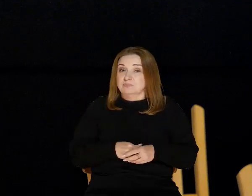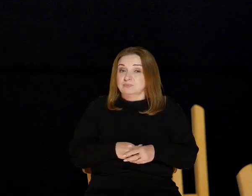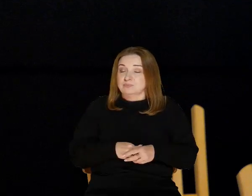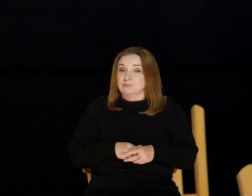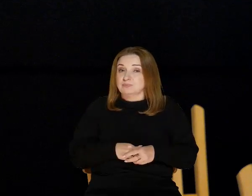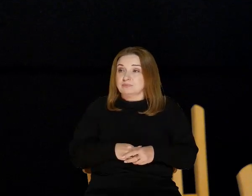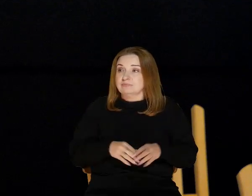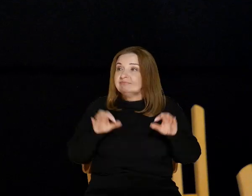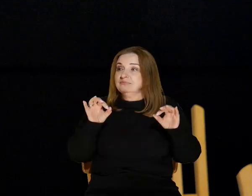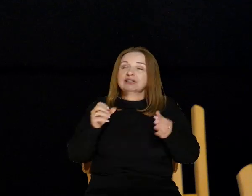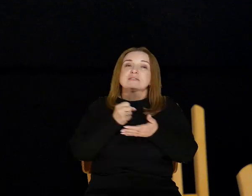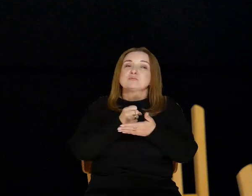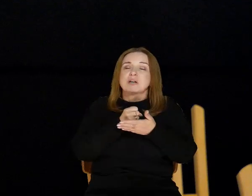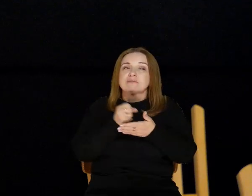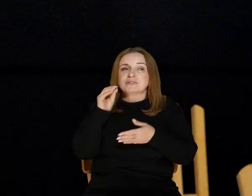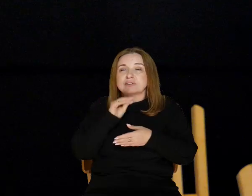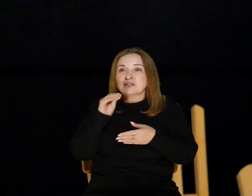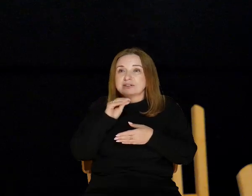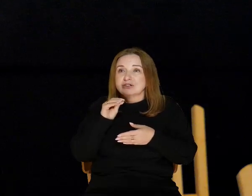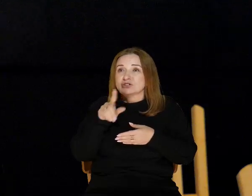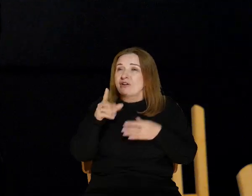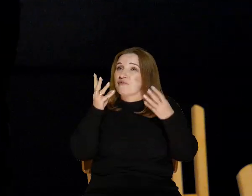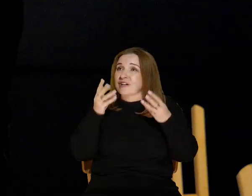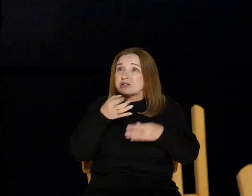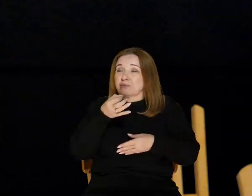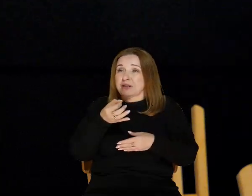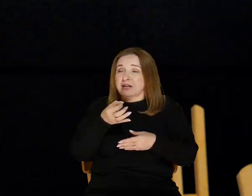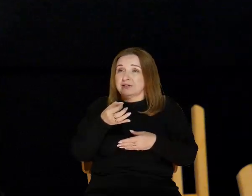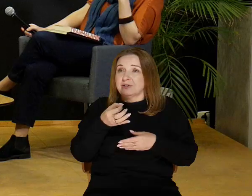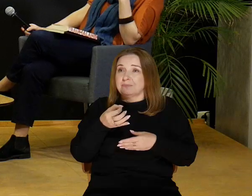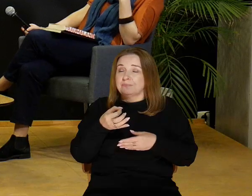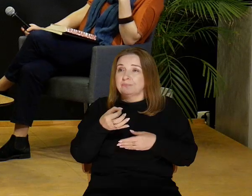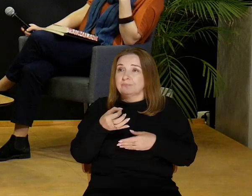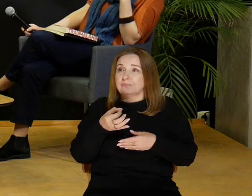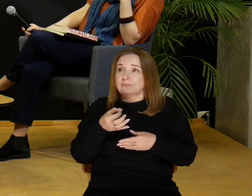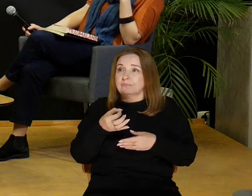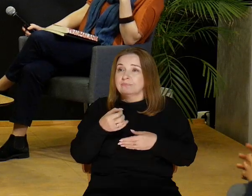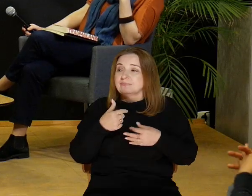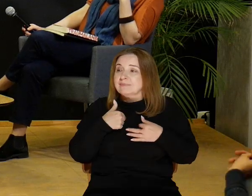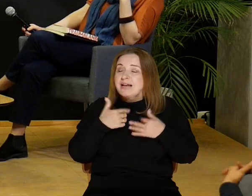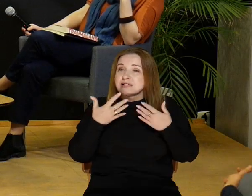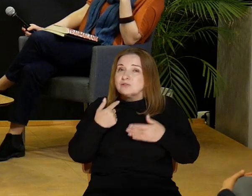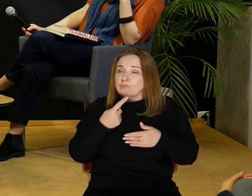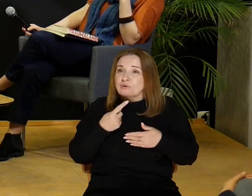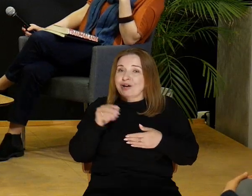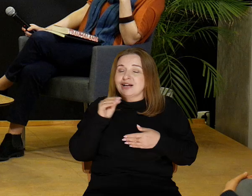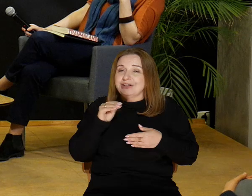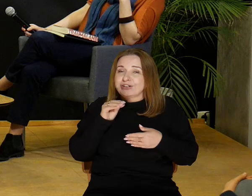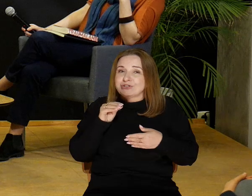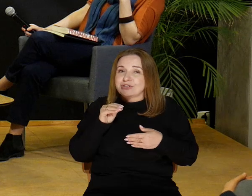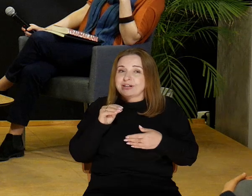Teraz kwestia, i to jest niezwykle ważne pytanie, które... To może jeżeli mogę właśnie, bo przyszło mi do głowy,